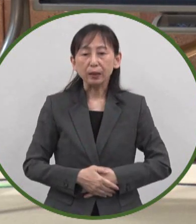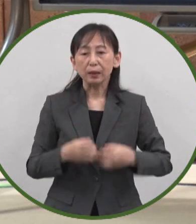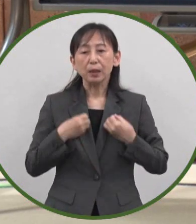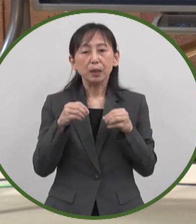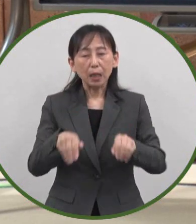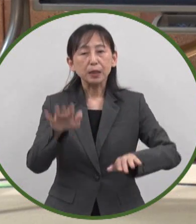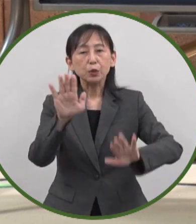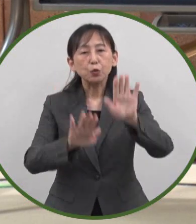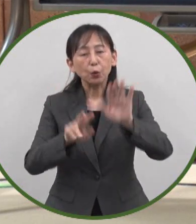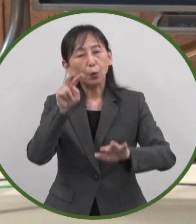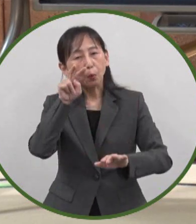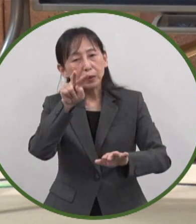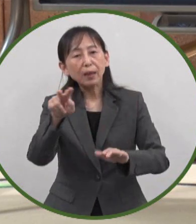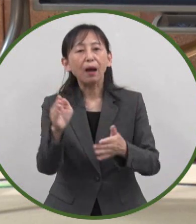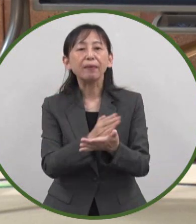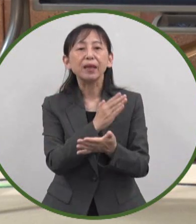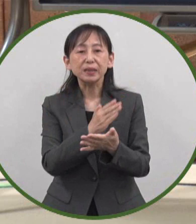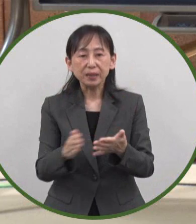そういうことはあるということです。